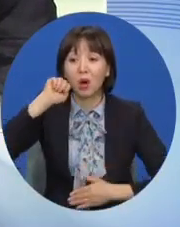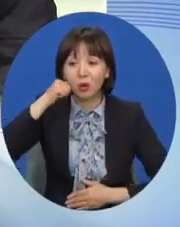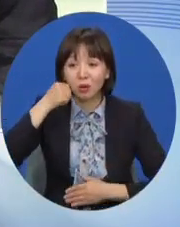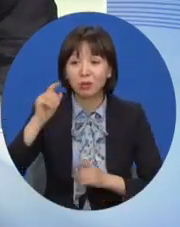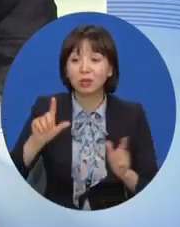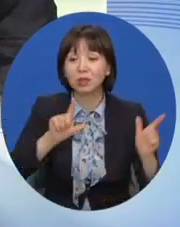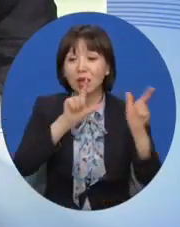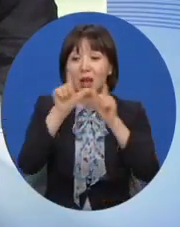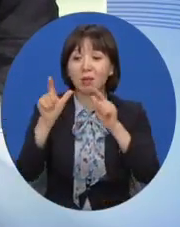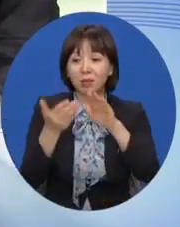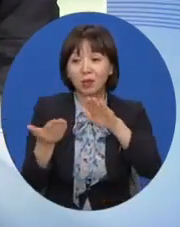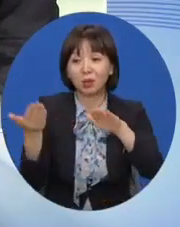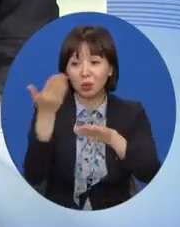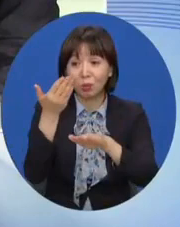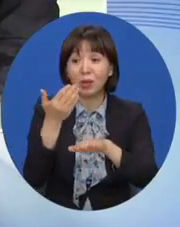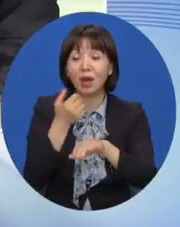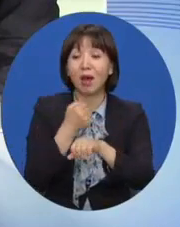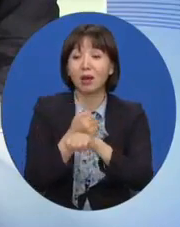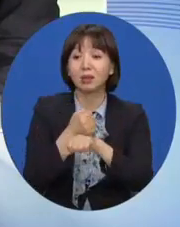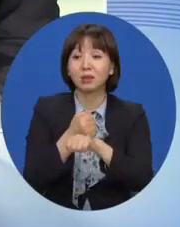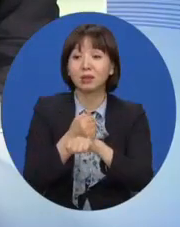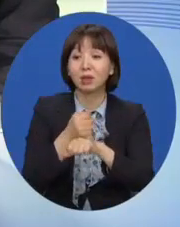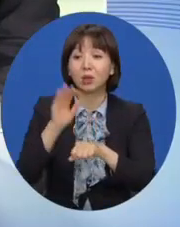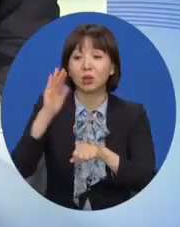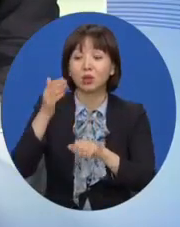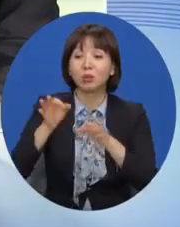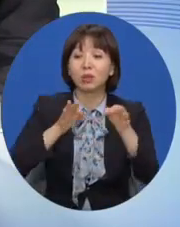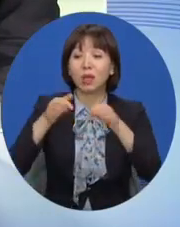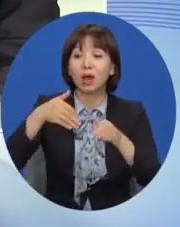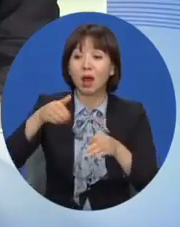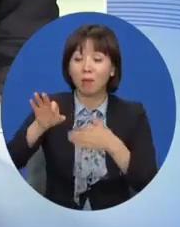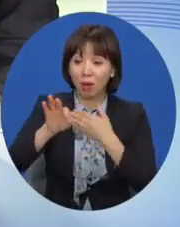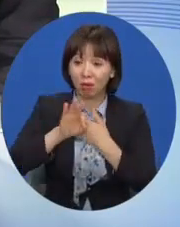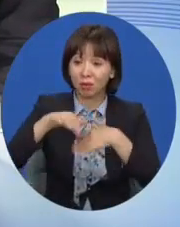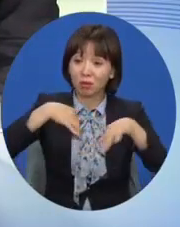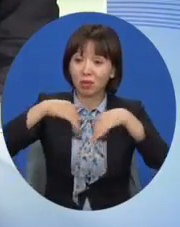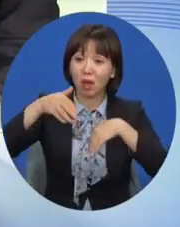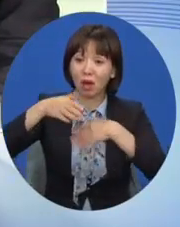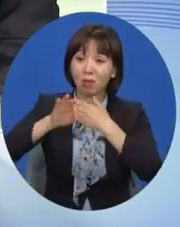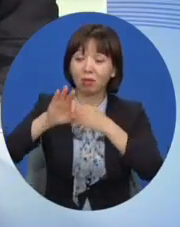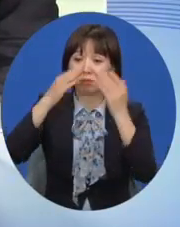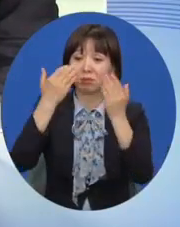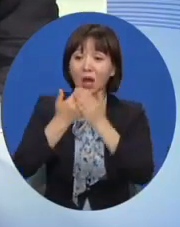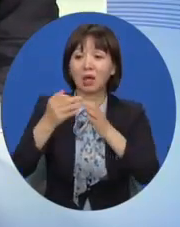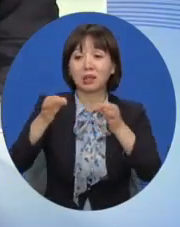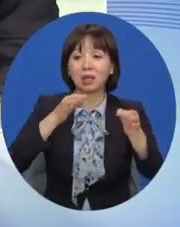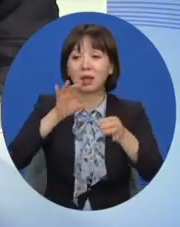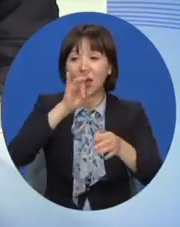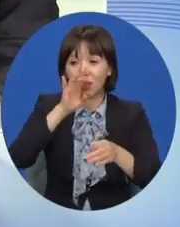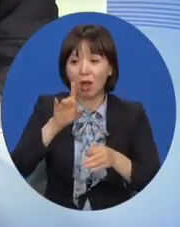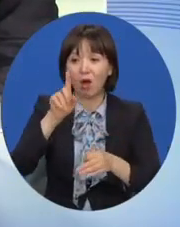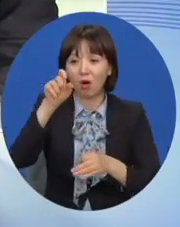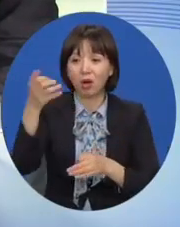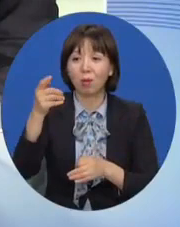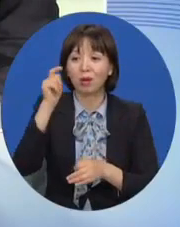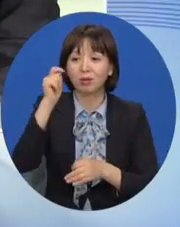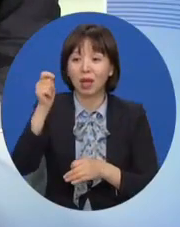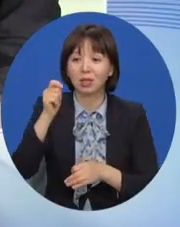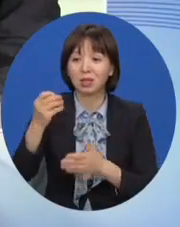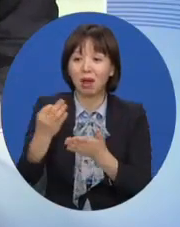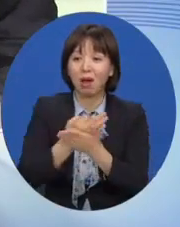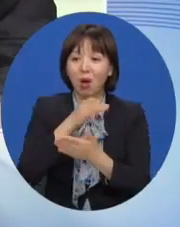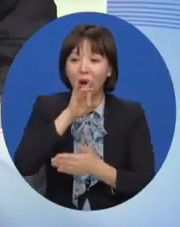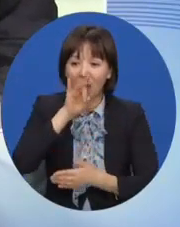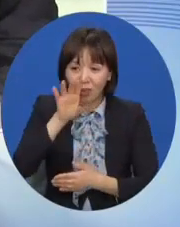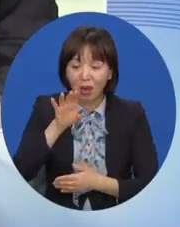삶의 질을 높이는 요즘에 시내 가보면 업소들이 다들 장사가 안 된다, 허리가 아프다, 택시가 안 된다. 제천